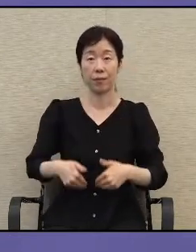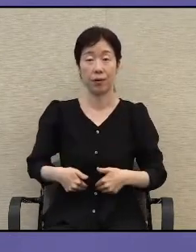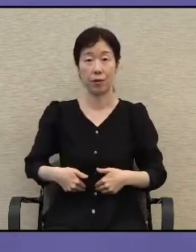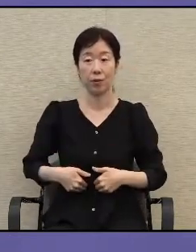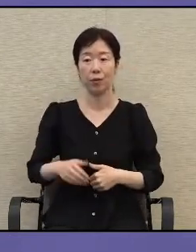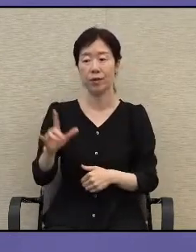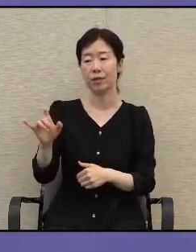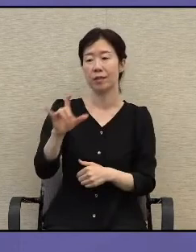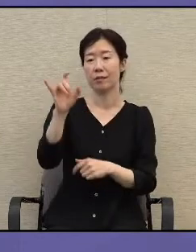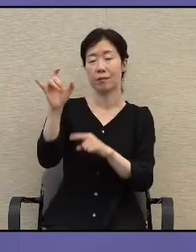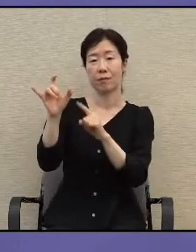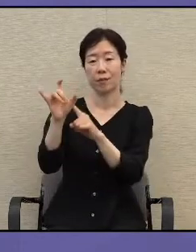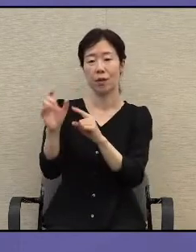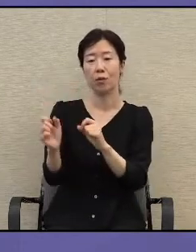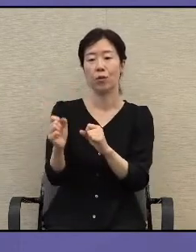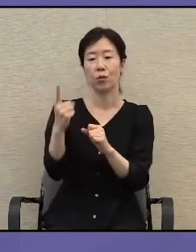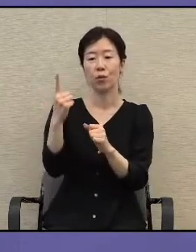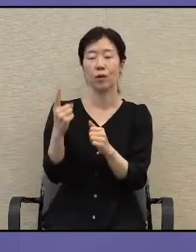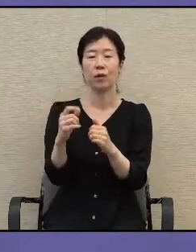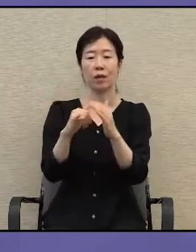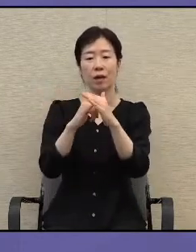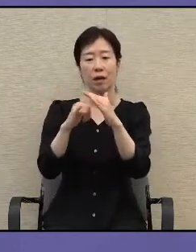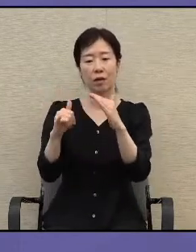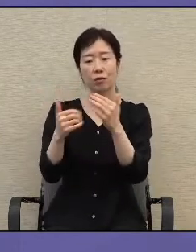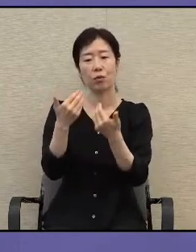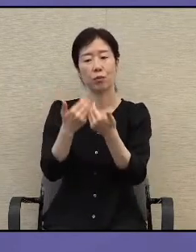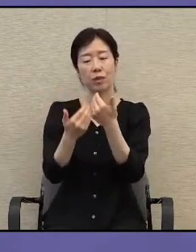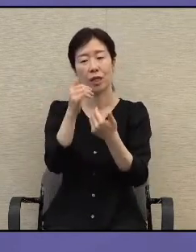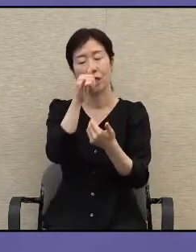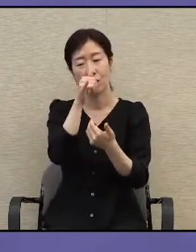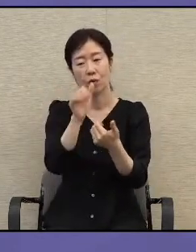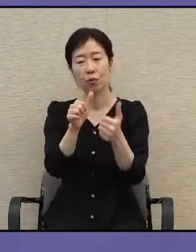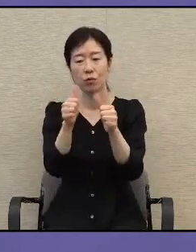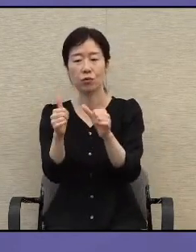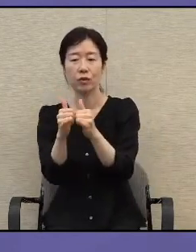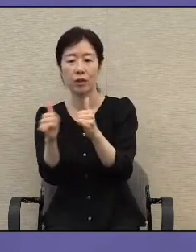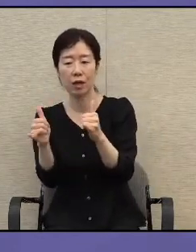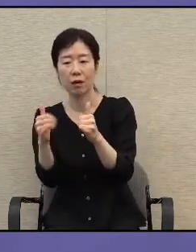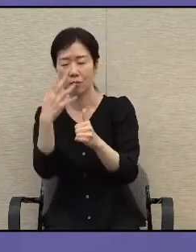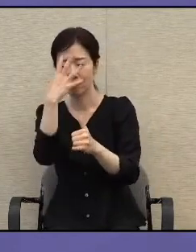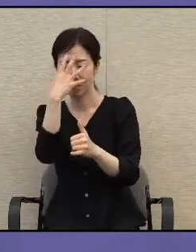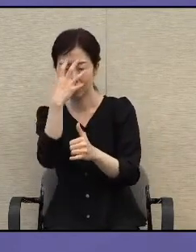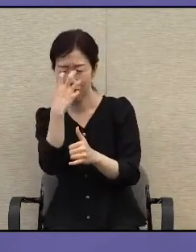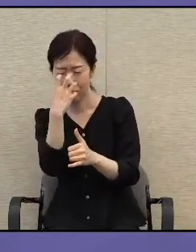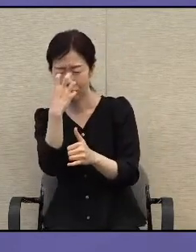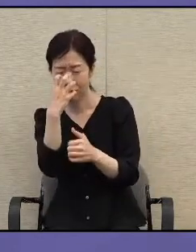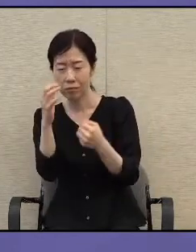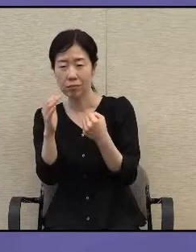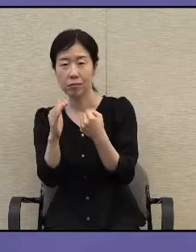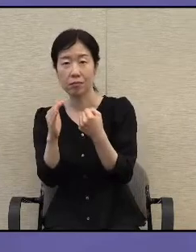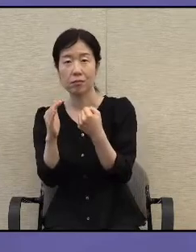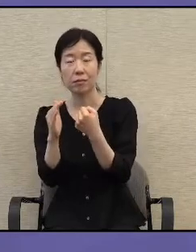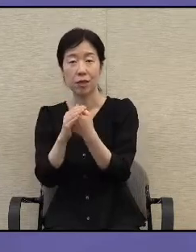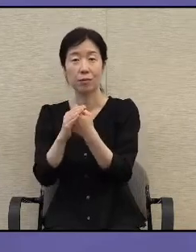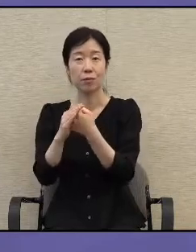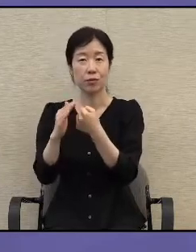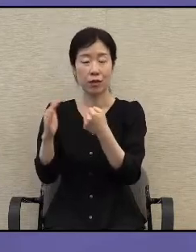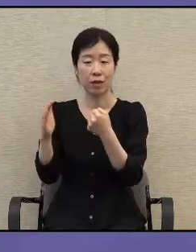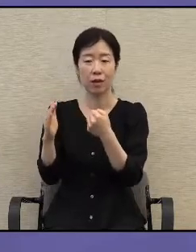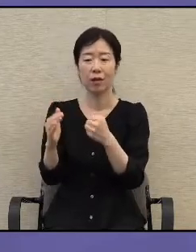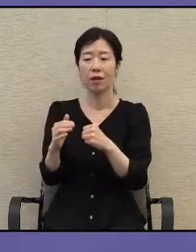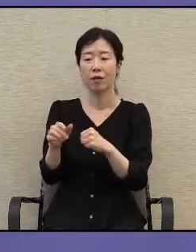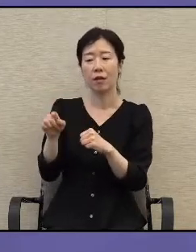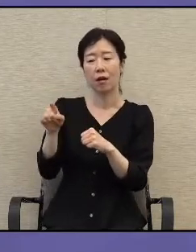격리자 그리고 유가족에 대한 정신건강 서비스와 사례 관리가 좀 더 촘촘하게 이루어져야 되는데, 그동안 좀 방치되어 왔던 유가족에 대한 애도